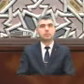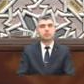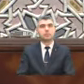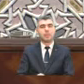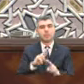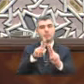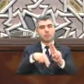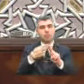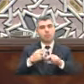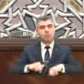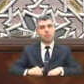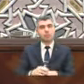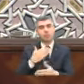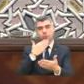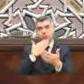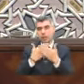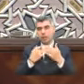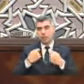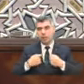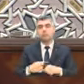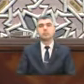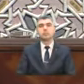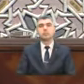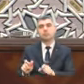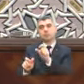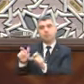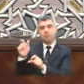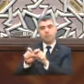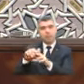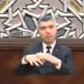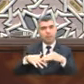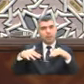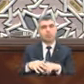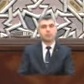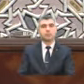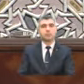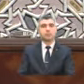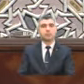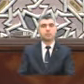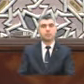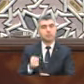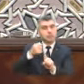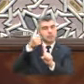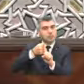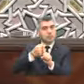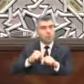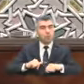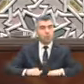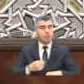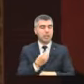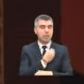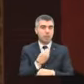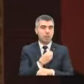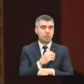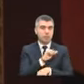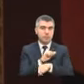تفضلوا سيد الوزير. شكرا السيد الرئيس. السيدات والسادة النواب المحترمين، تبذل الوزارة وزارة الصحة والحماية